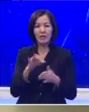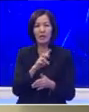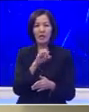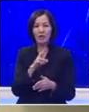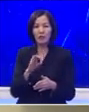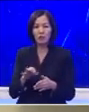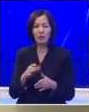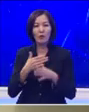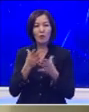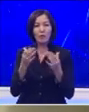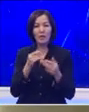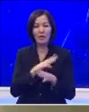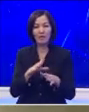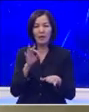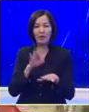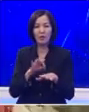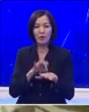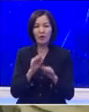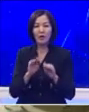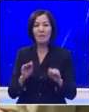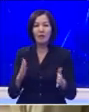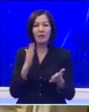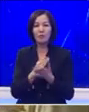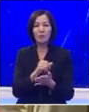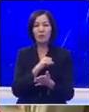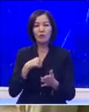Тоғжанов көмек ала алмай жүрген науқастар болса, өзінің атына